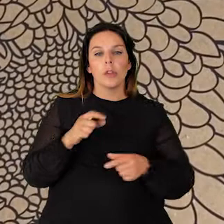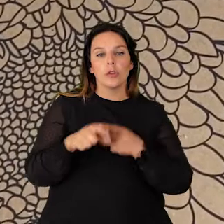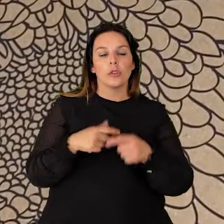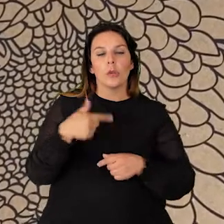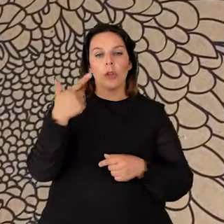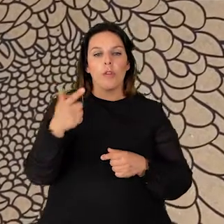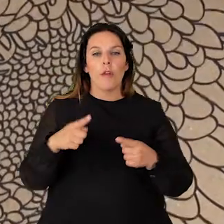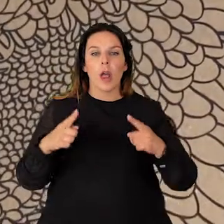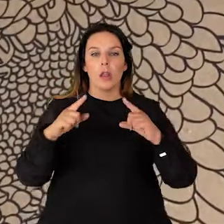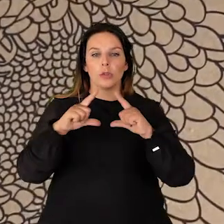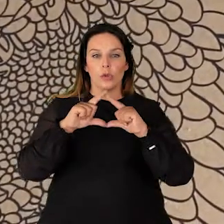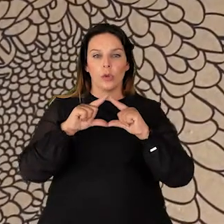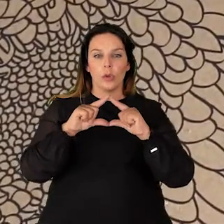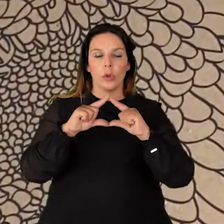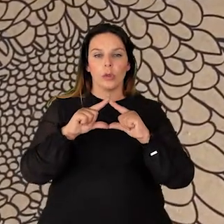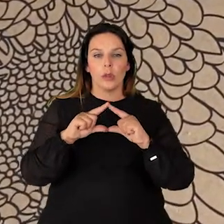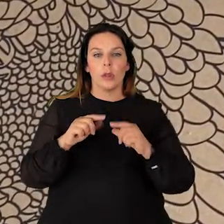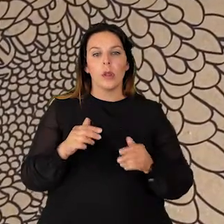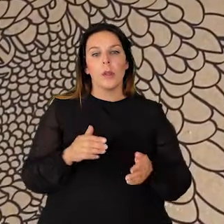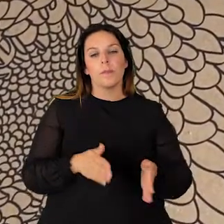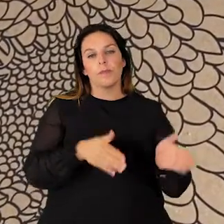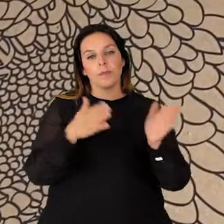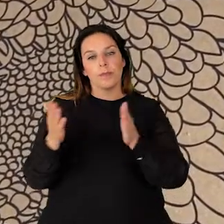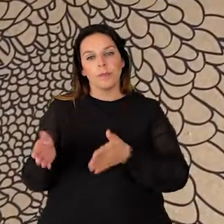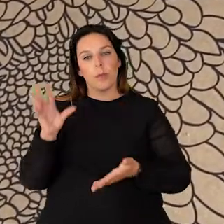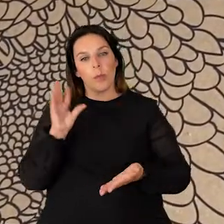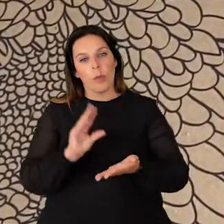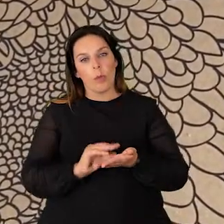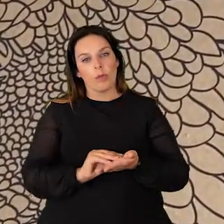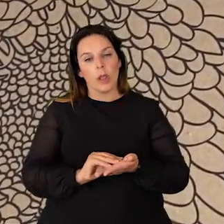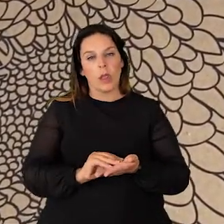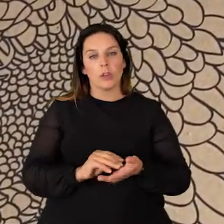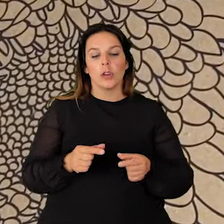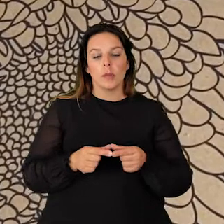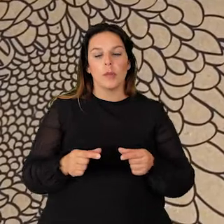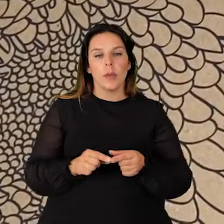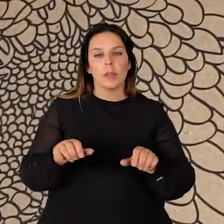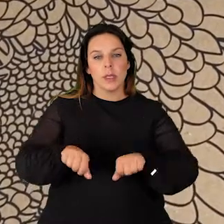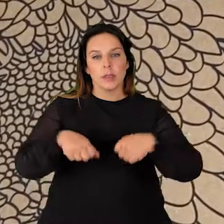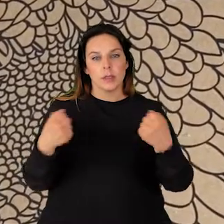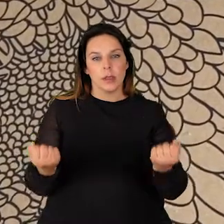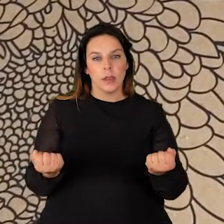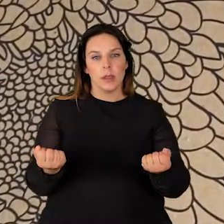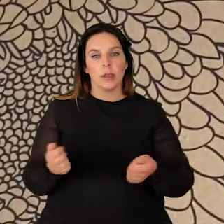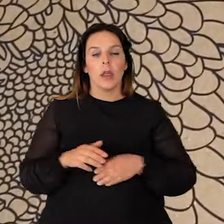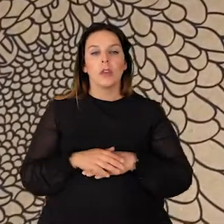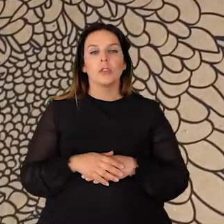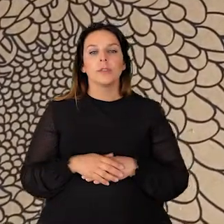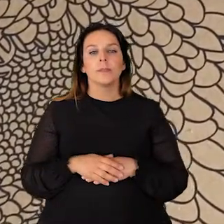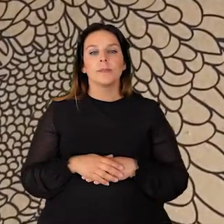ponownie mocno zaginam żeby to wszystko do siebie pasowało żeby nic nie odstawało